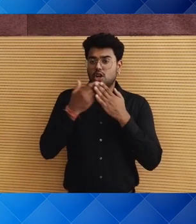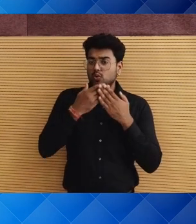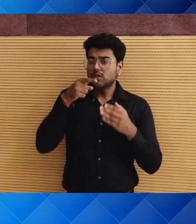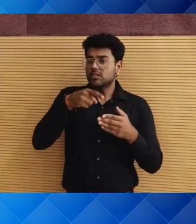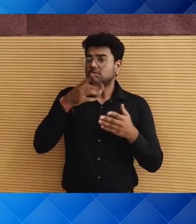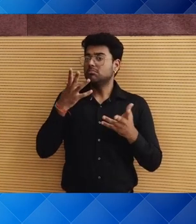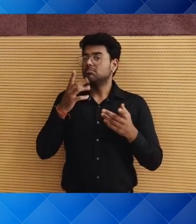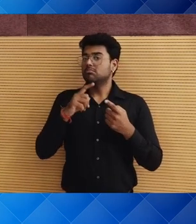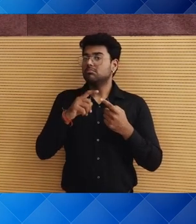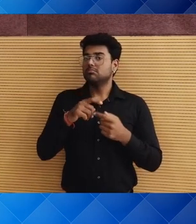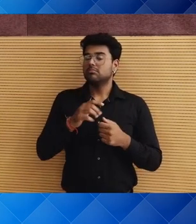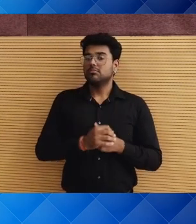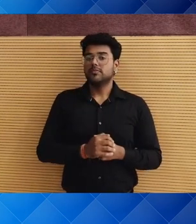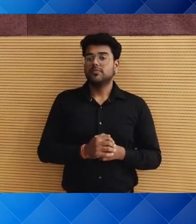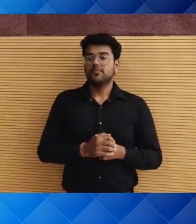अर्थ